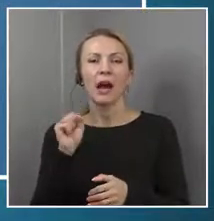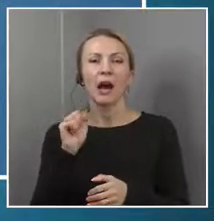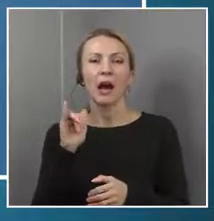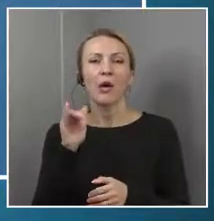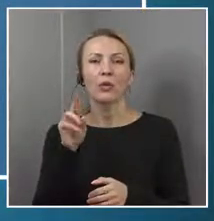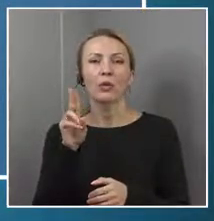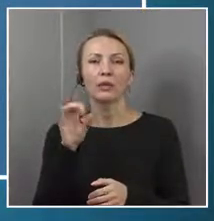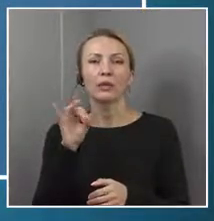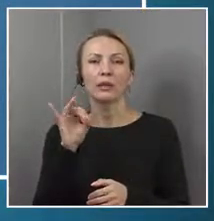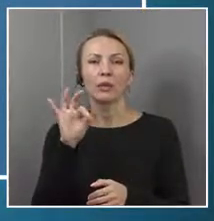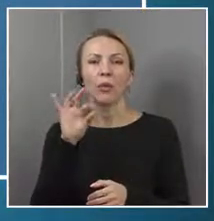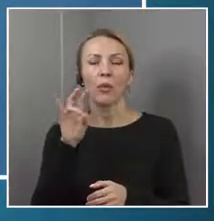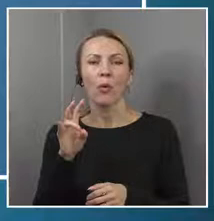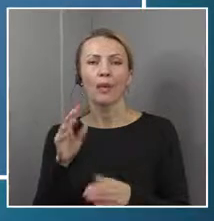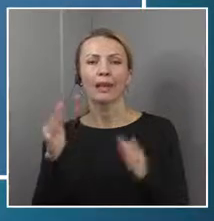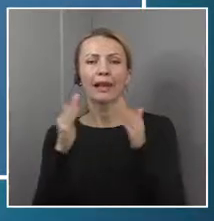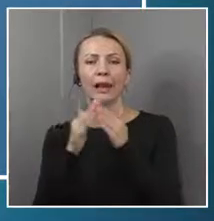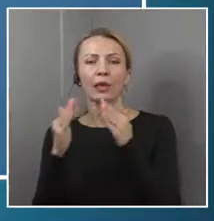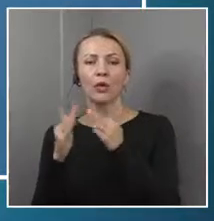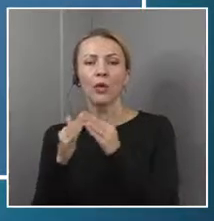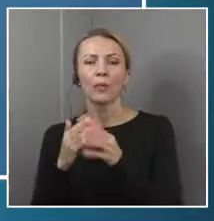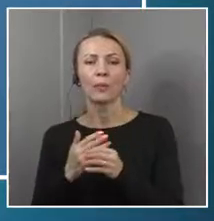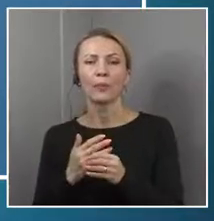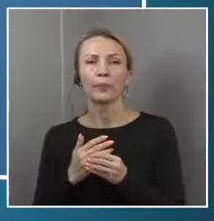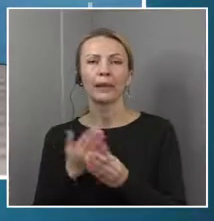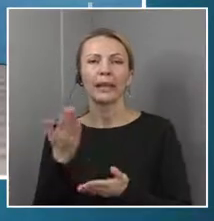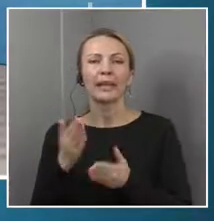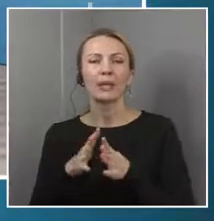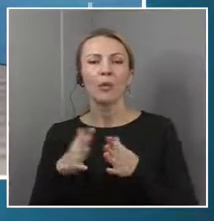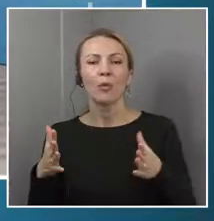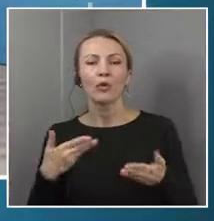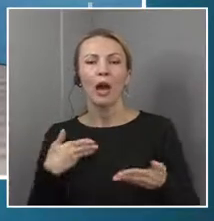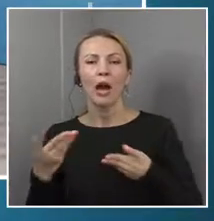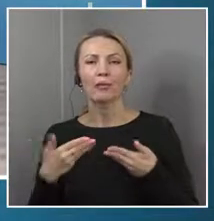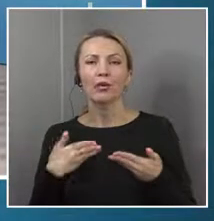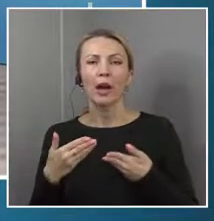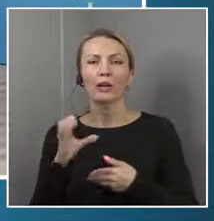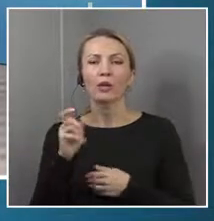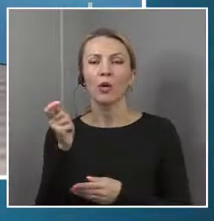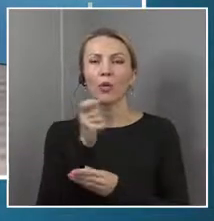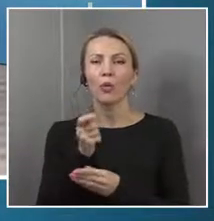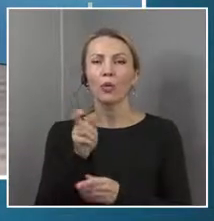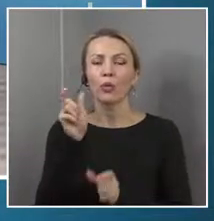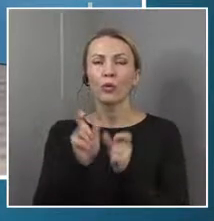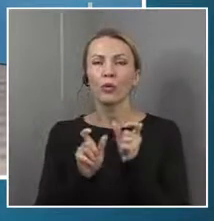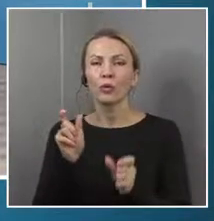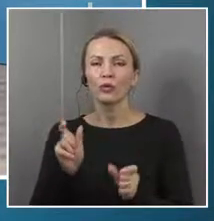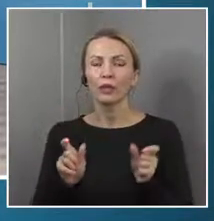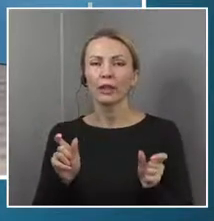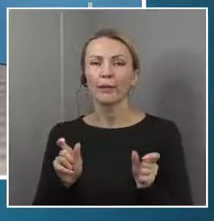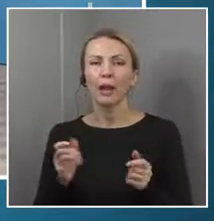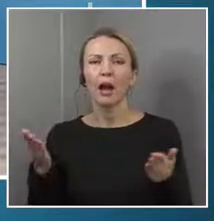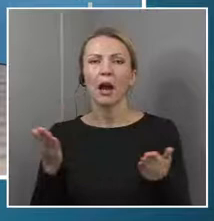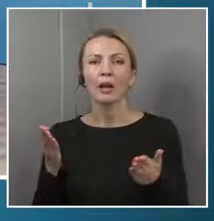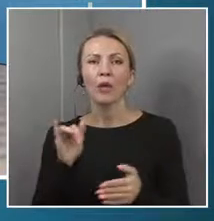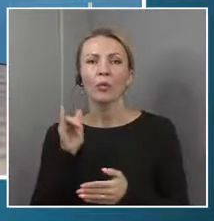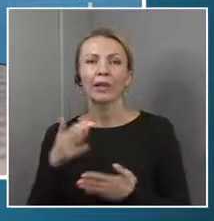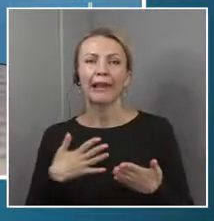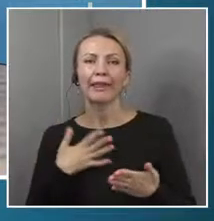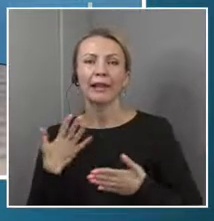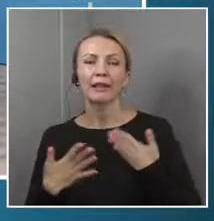Давайте тогда, если вы непосредственно. And if you are in contact with artists, could you tell